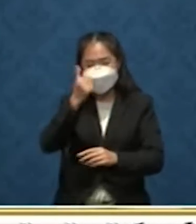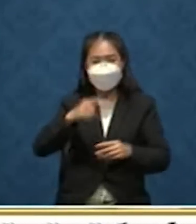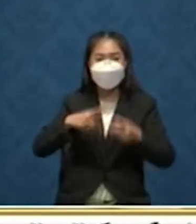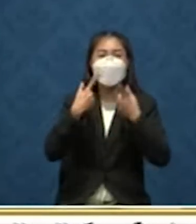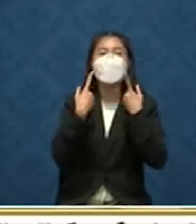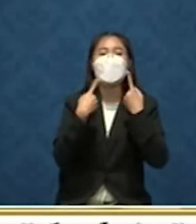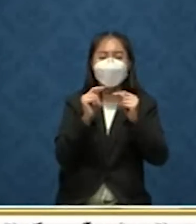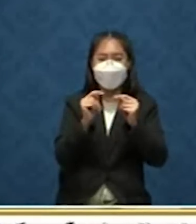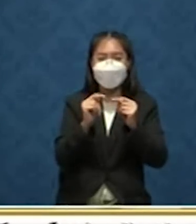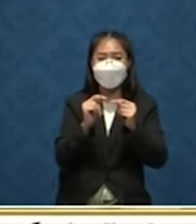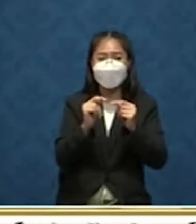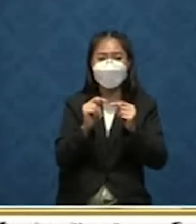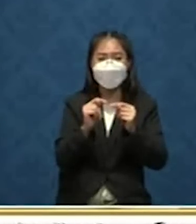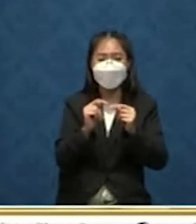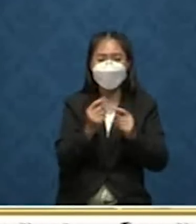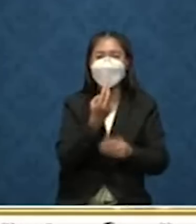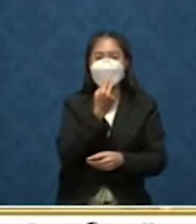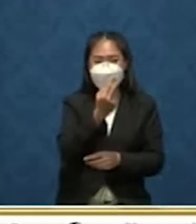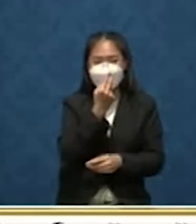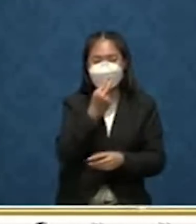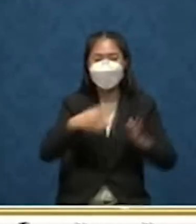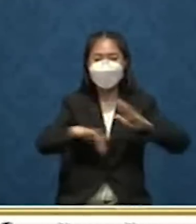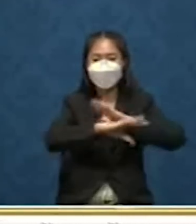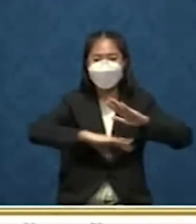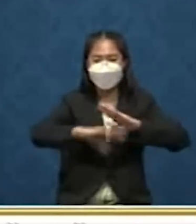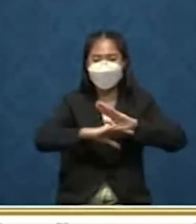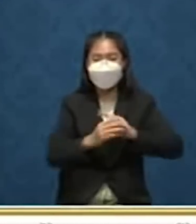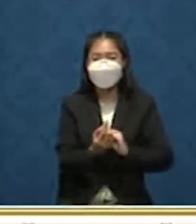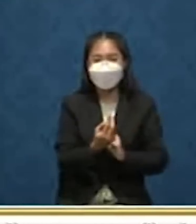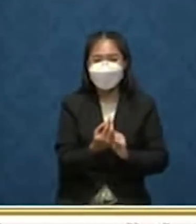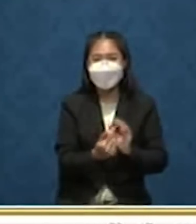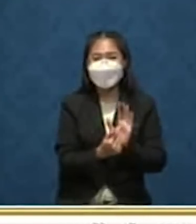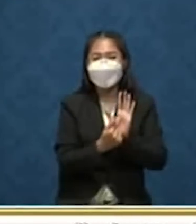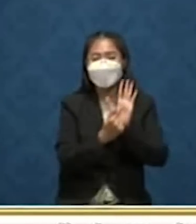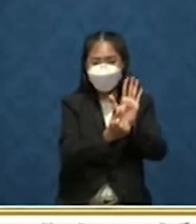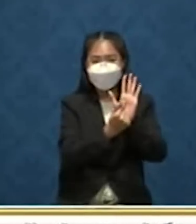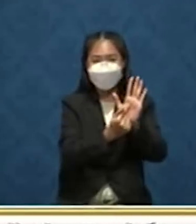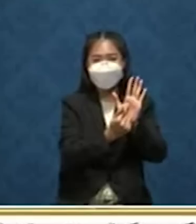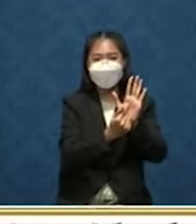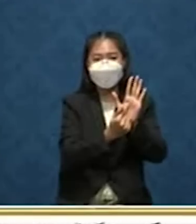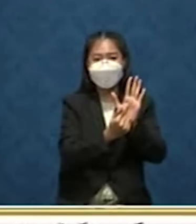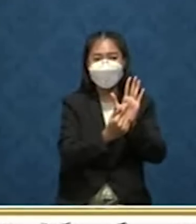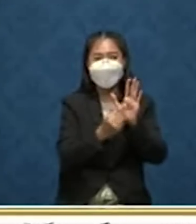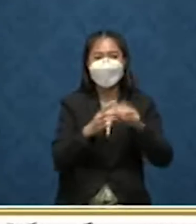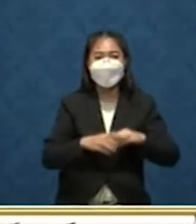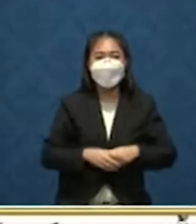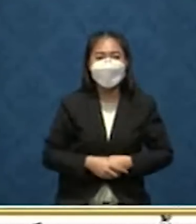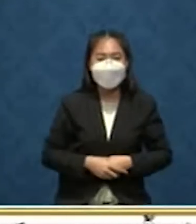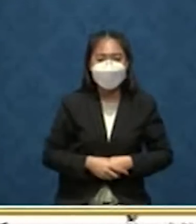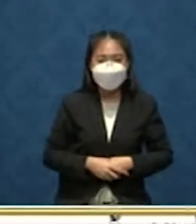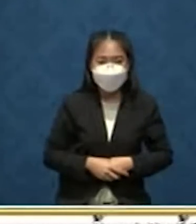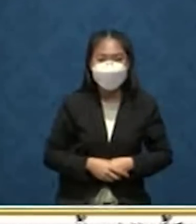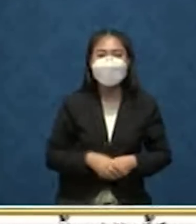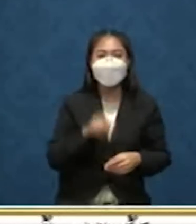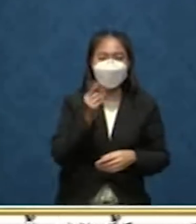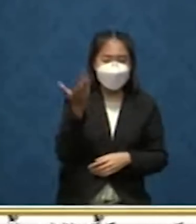ของคำถามนี้ ด้านหนึ่งดูไดจากสงนี้ครับพริษภา 64 ในวนทคุธรรทัต์ ยัเป็นรัฐมนตรีและอยู่พัก